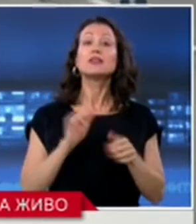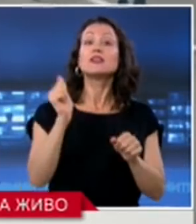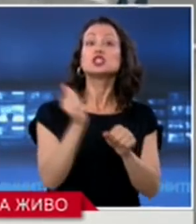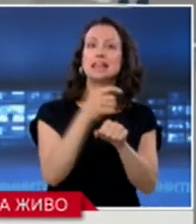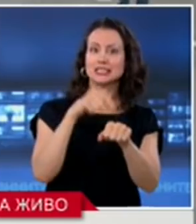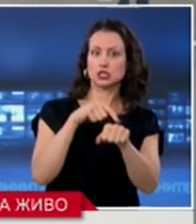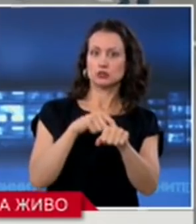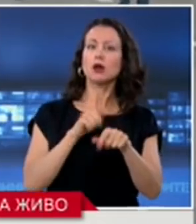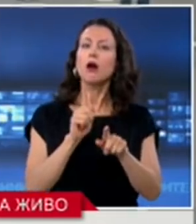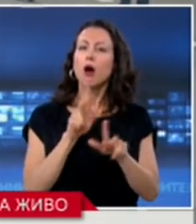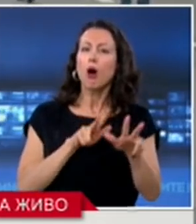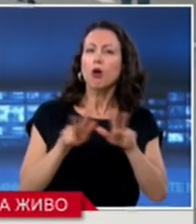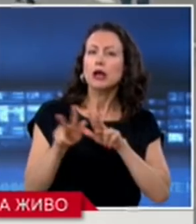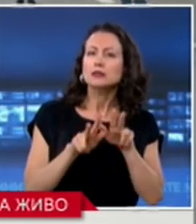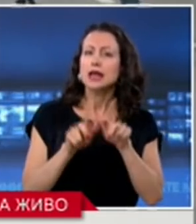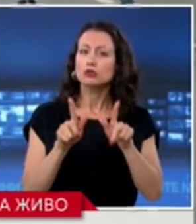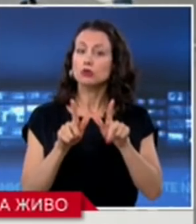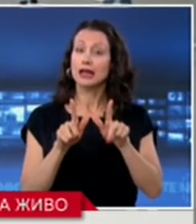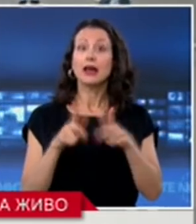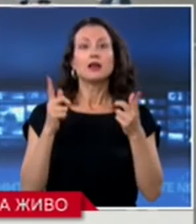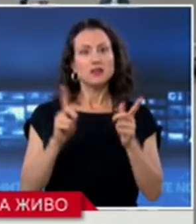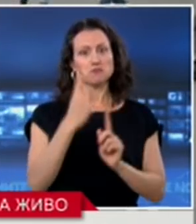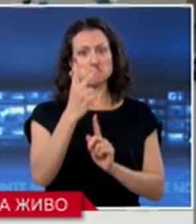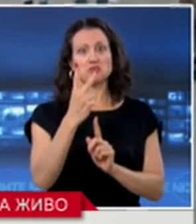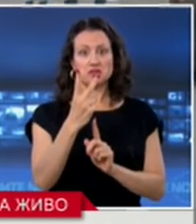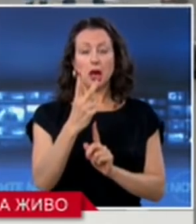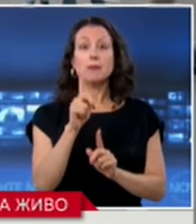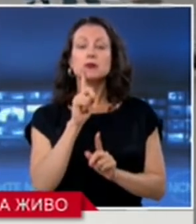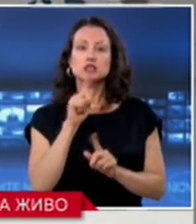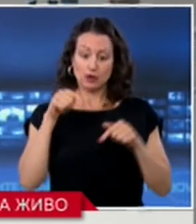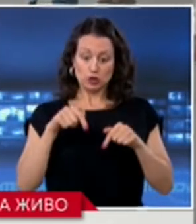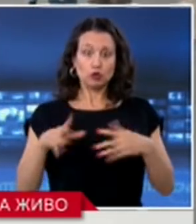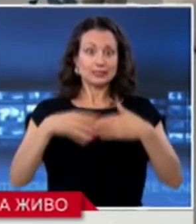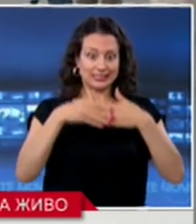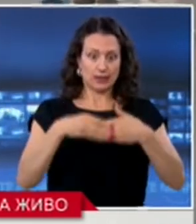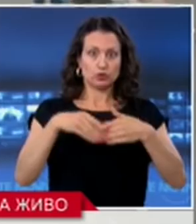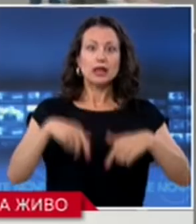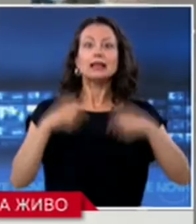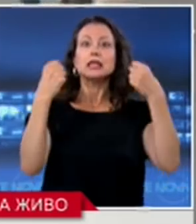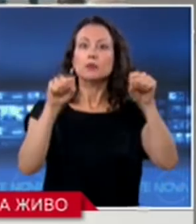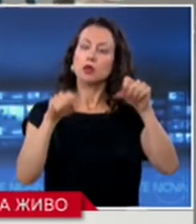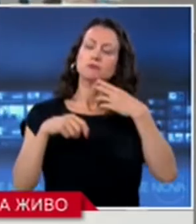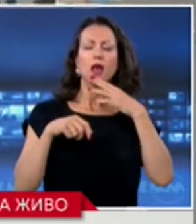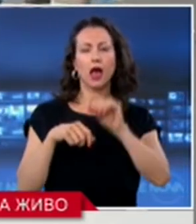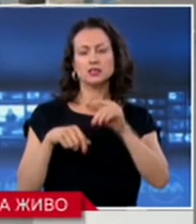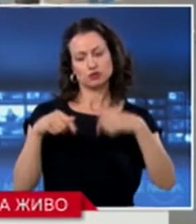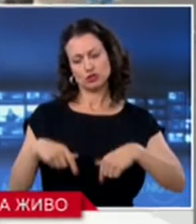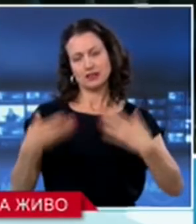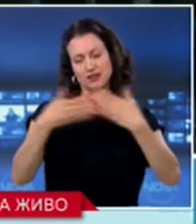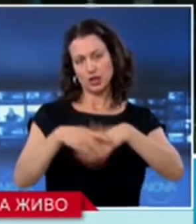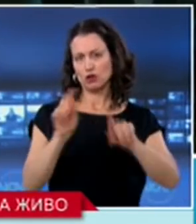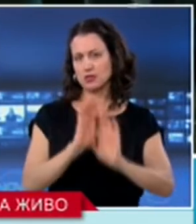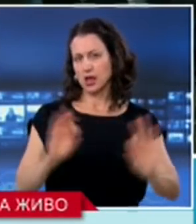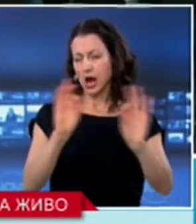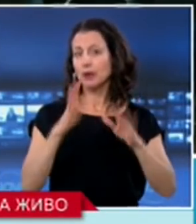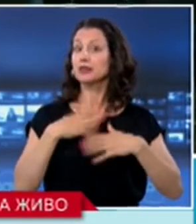Организатори на събитието са двама мъже, които се запознали тук на протеста. Те казват, че тази вечер на сцената няма